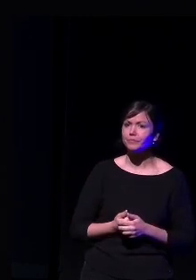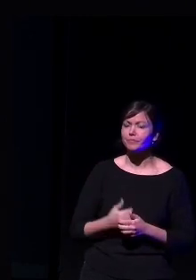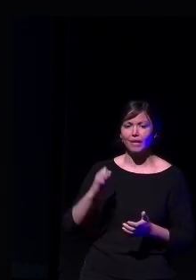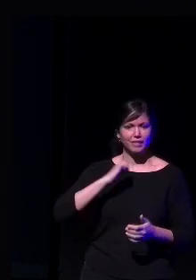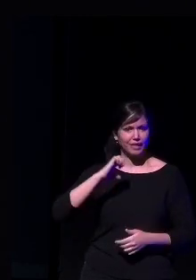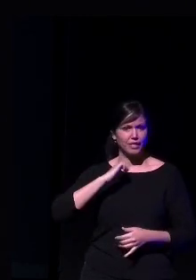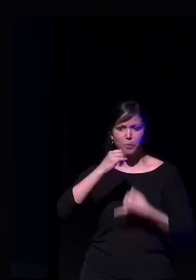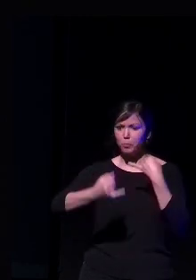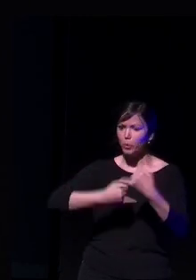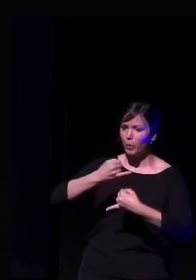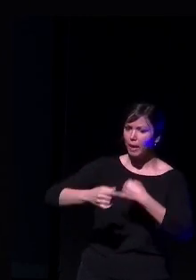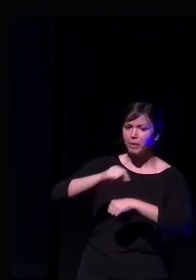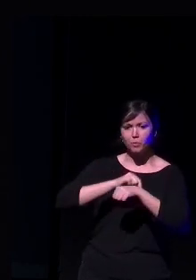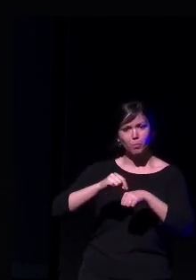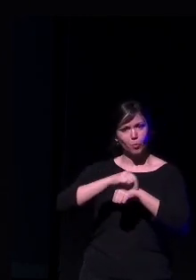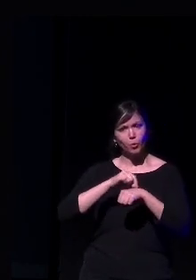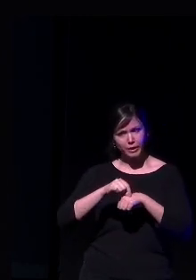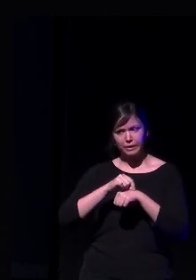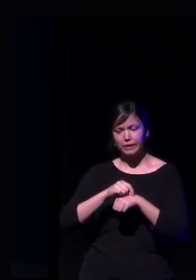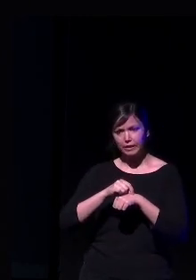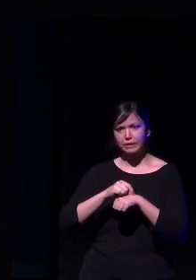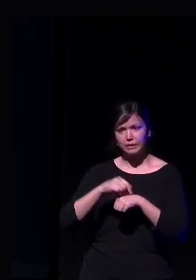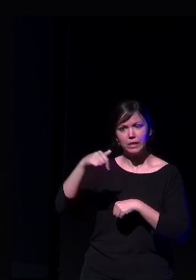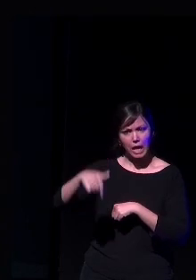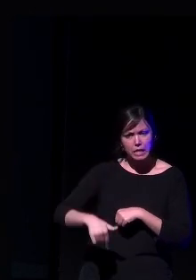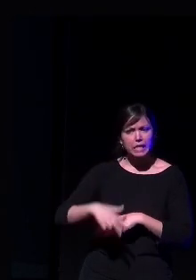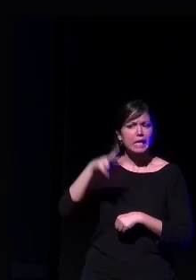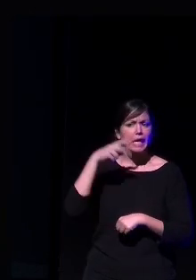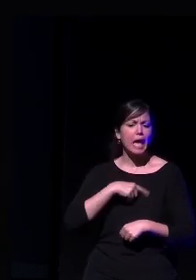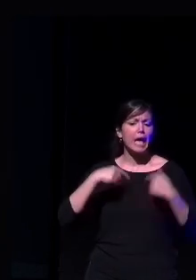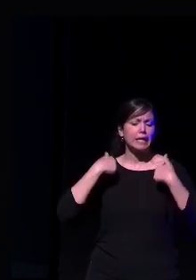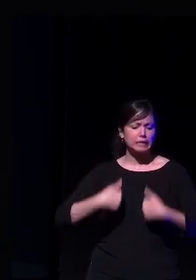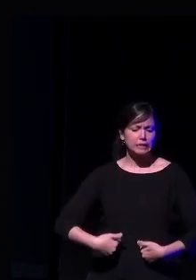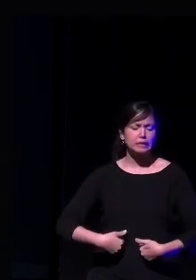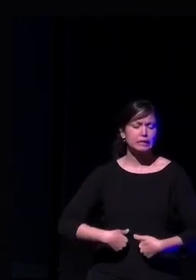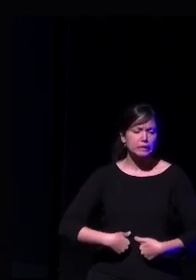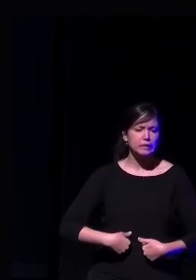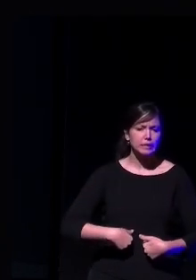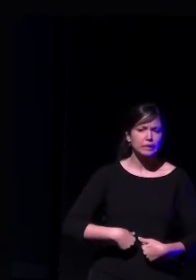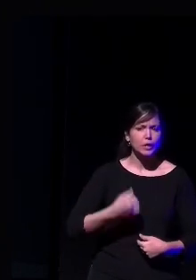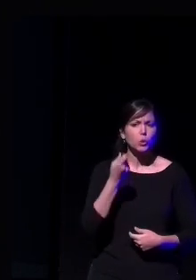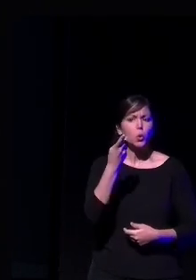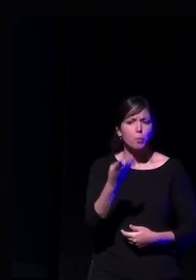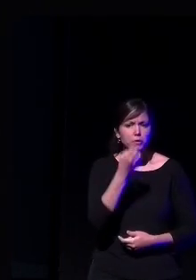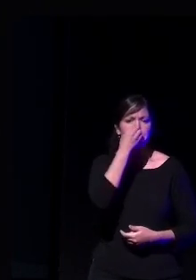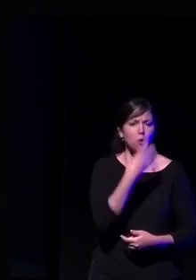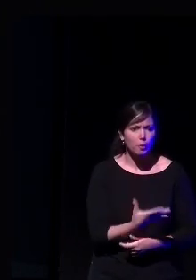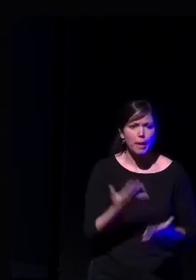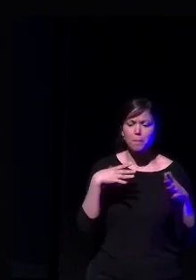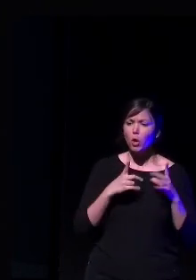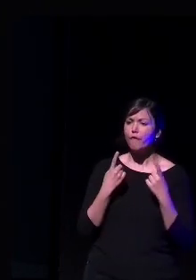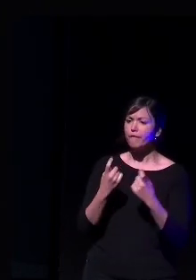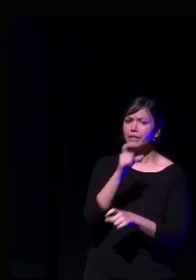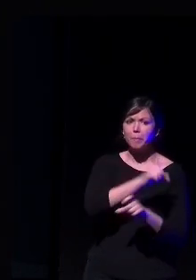Tenim molts problemes polítics. Aquí he sentit molt bona voluntat, uns números molt bonics, però ens falta gent